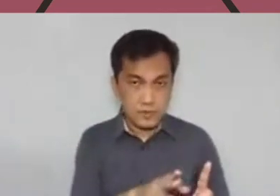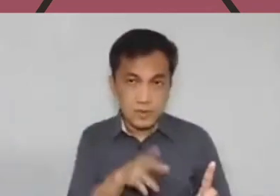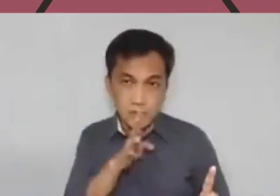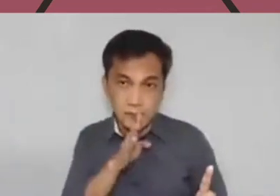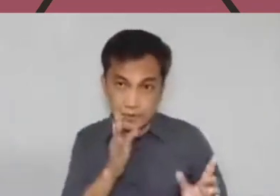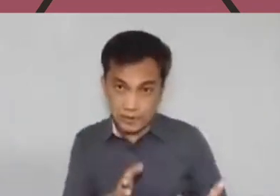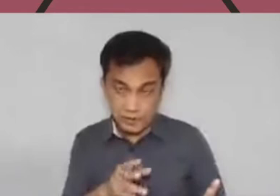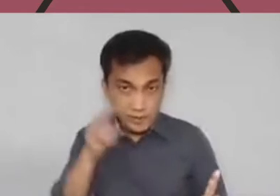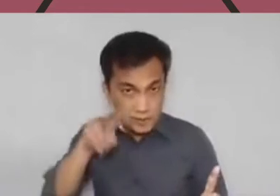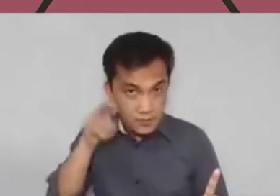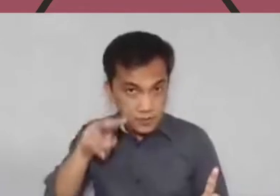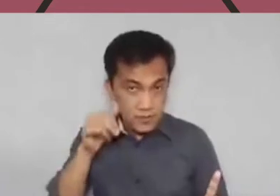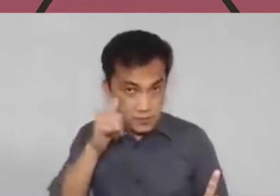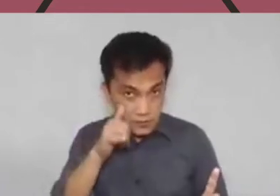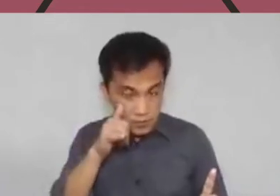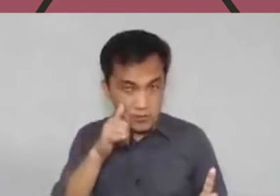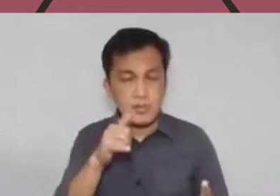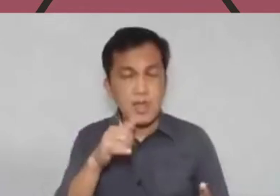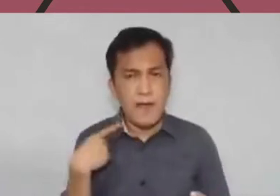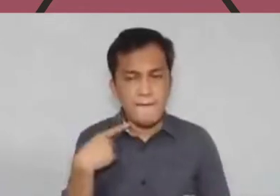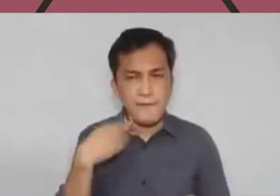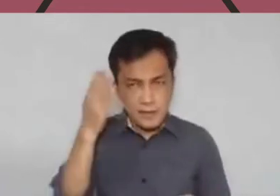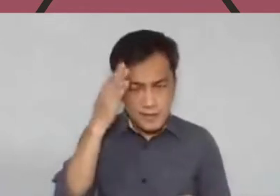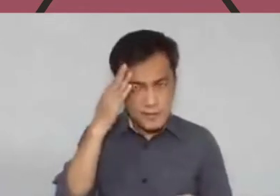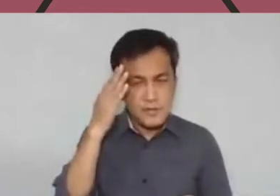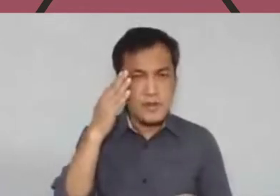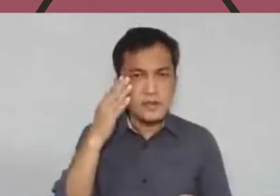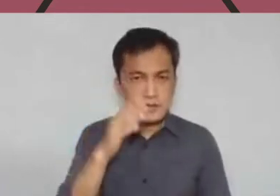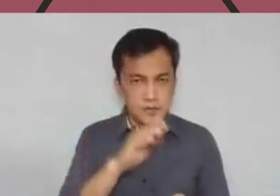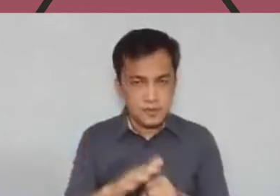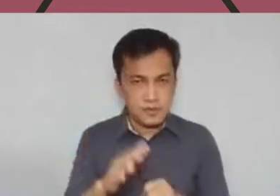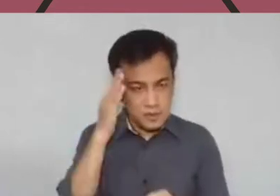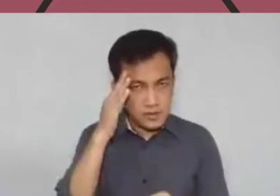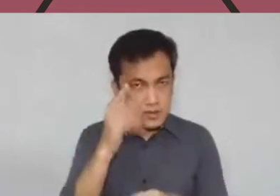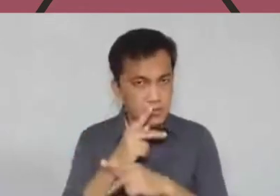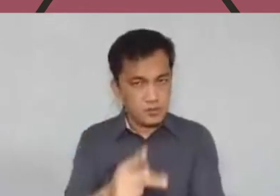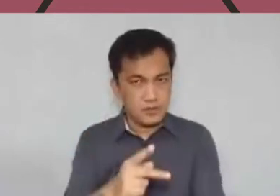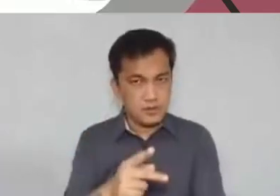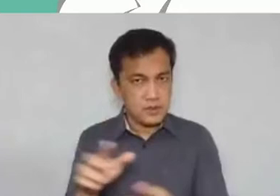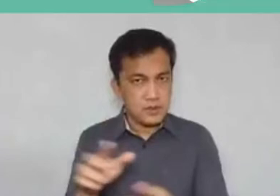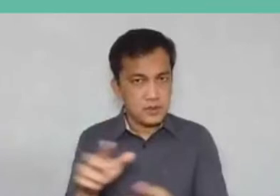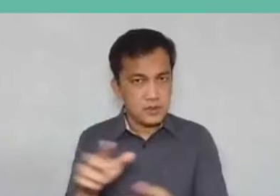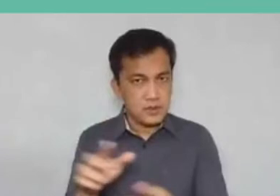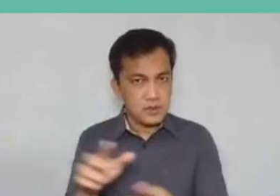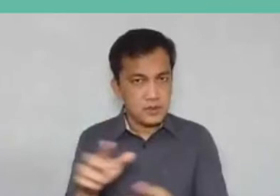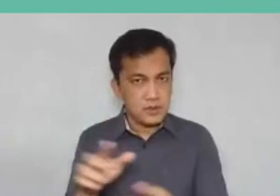ay may sapat na kaalaman tungkol sa pag-iwas sa mga pinsalang pisikal at sa paunang lunas.